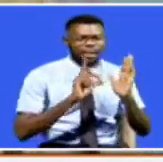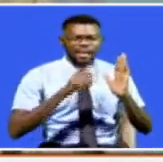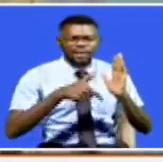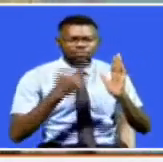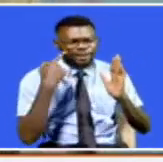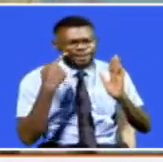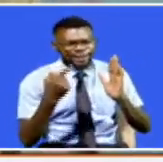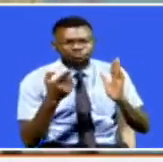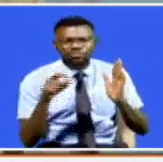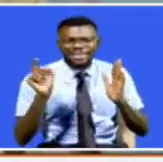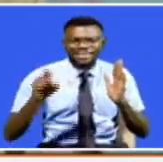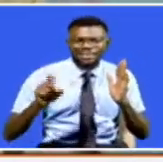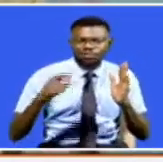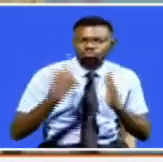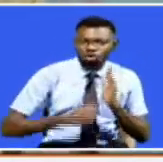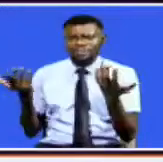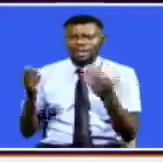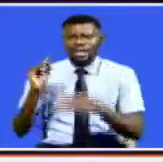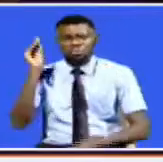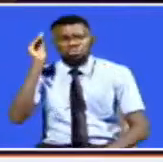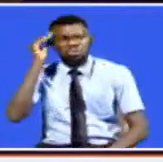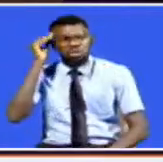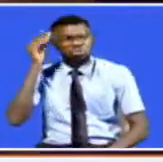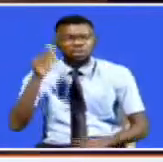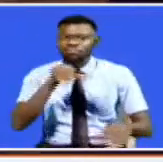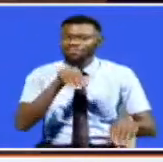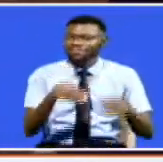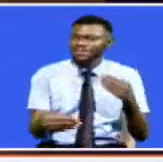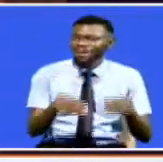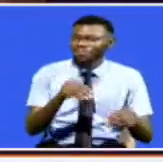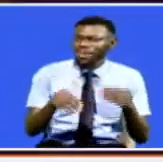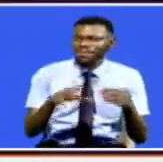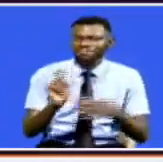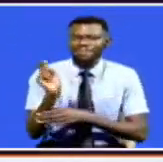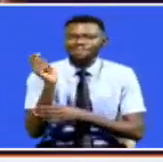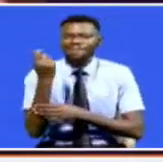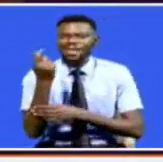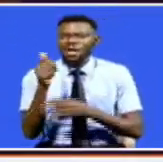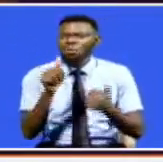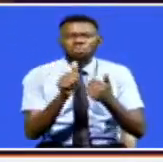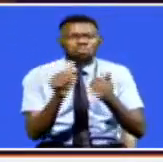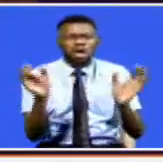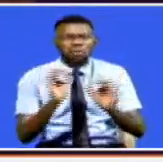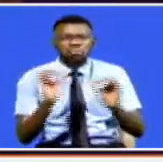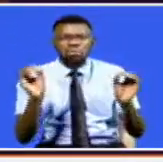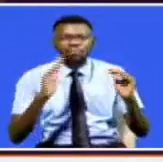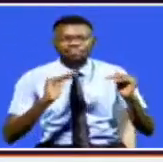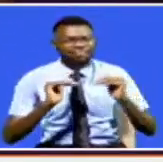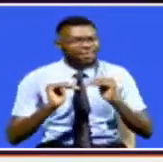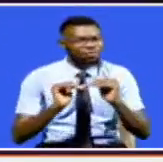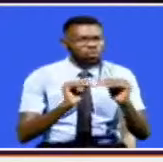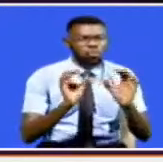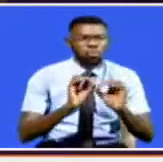of facilitation and give them uniform. Bayo, katiba ya Kenya imewaahidi na kuwahakikishia.